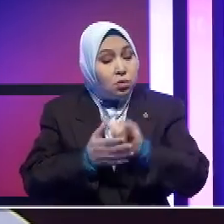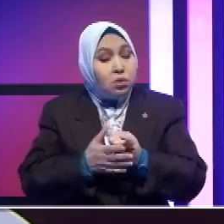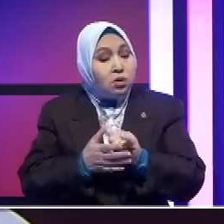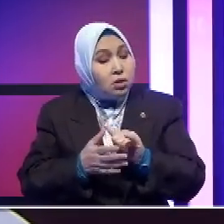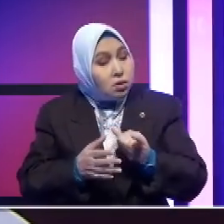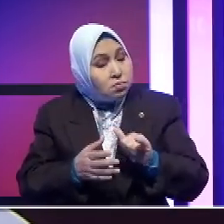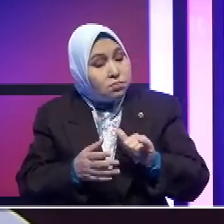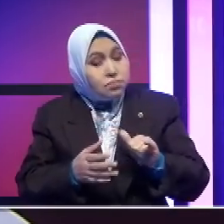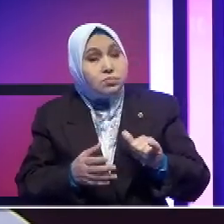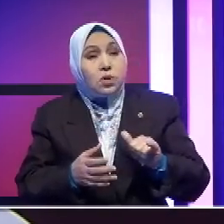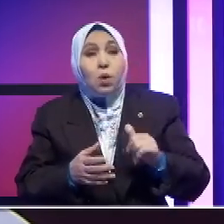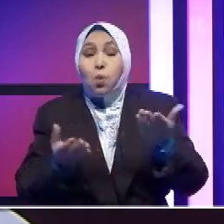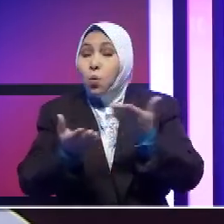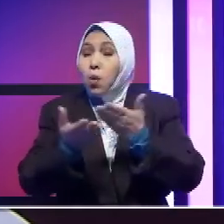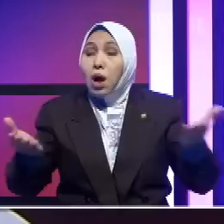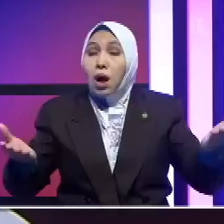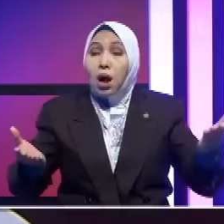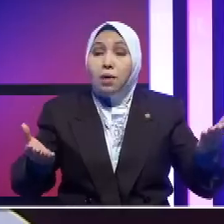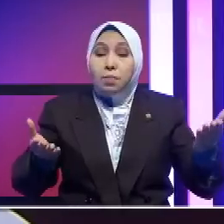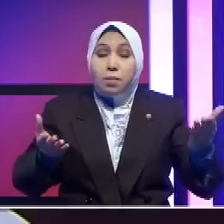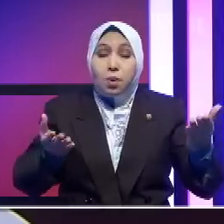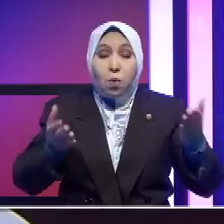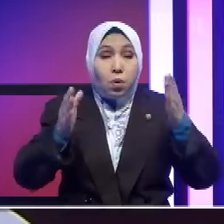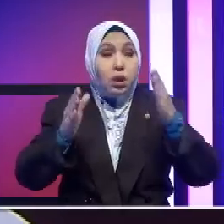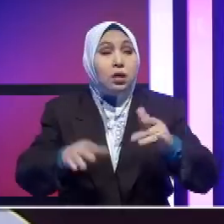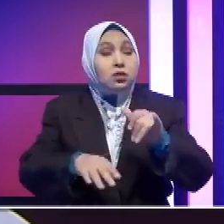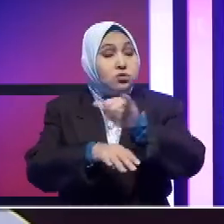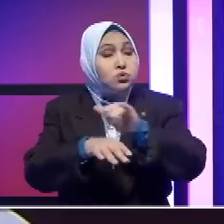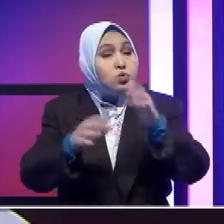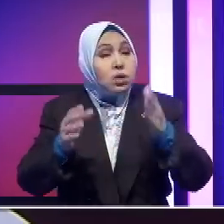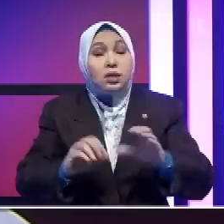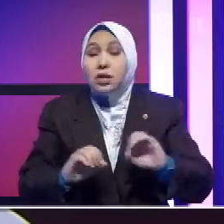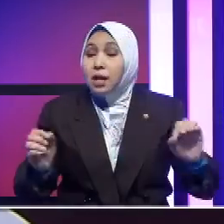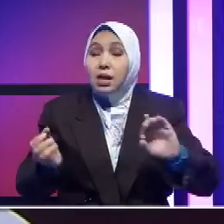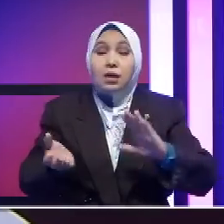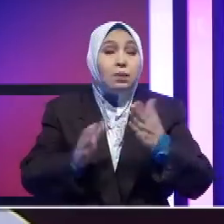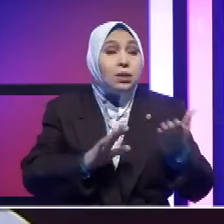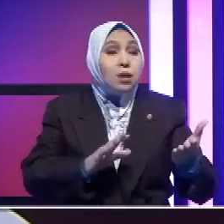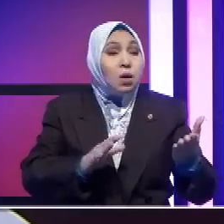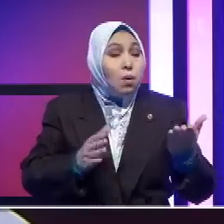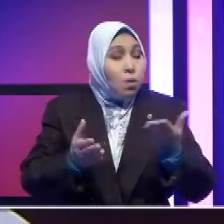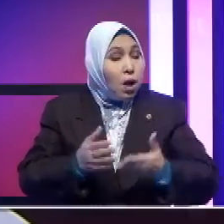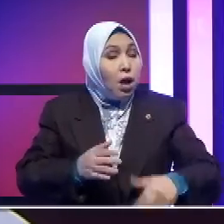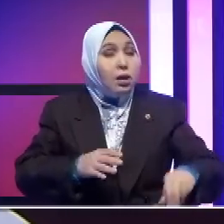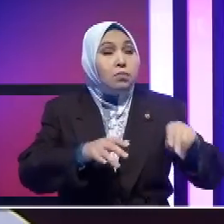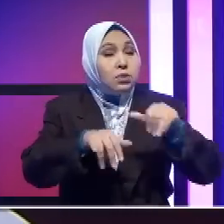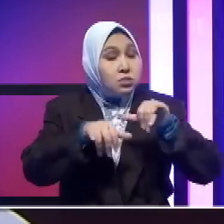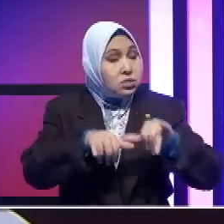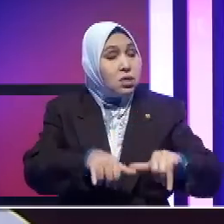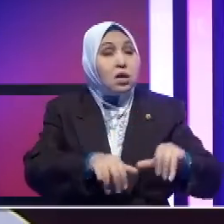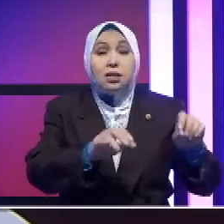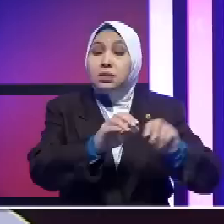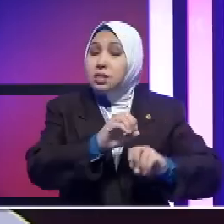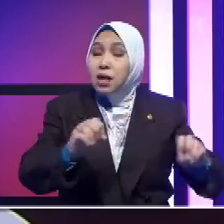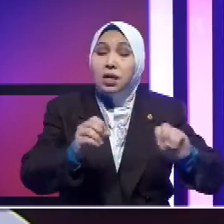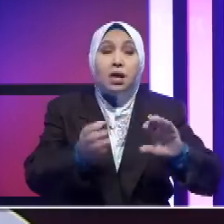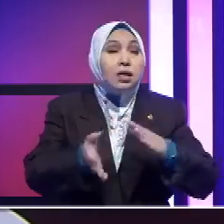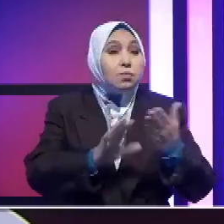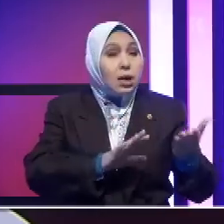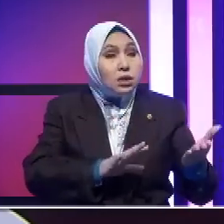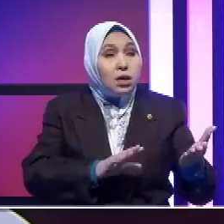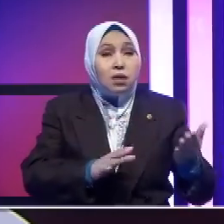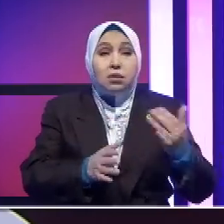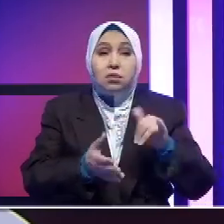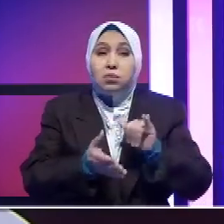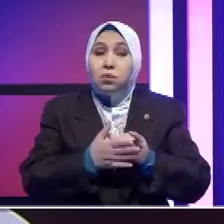diserukan, wahai penghuni syurga, kekal tiada lagi kematian, wahai penghuni neraka, kekal tiada lagi kematian. Allah, Allah.